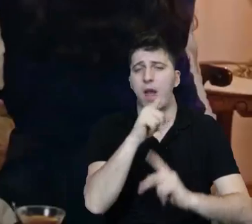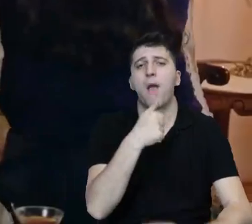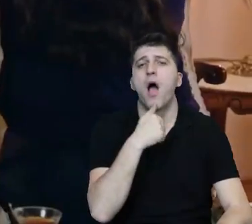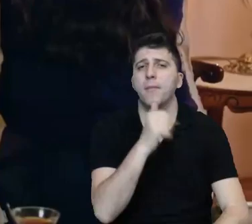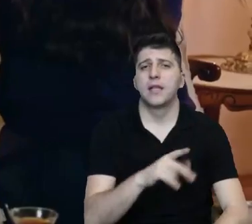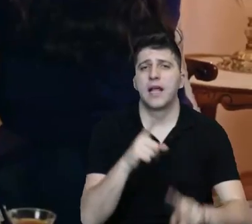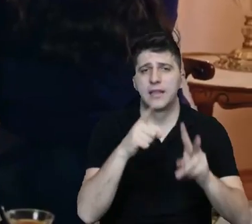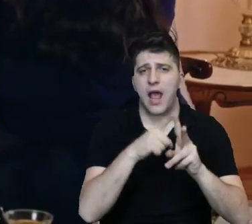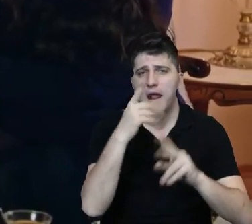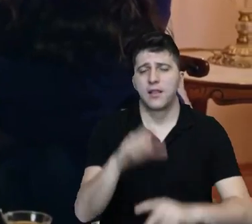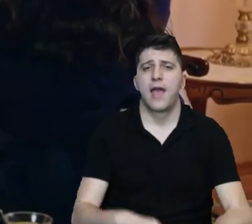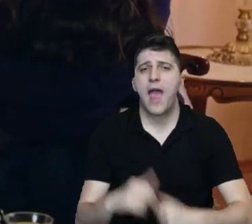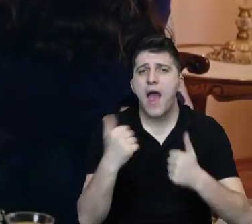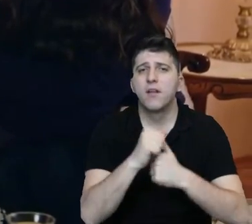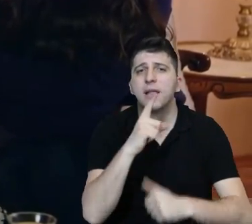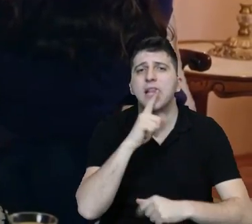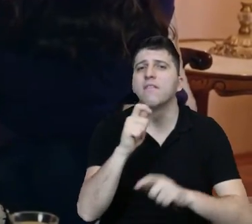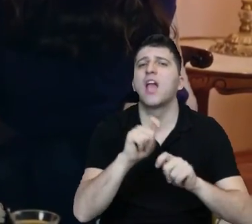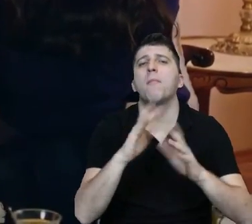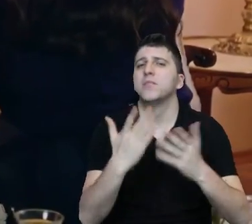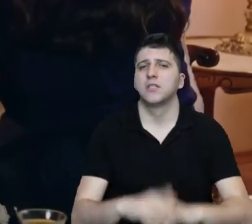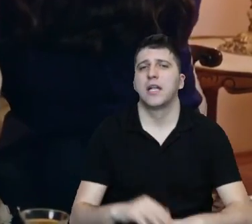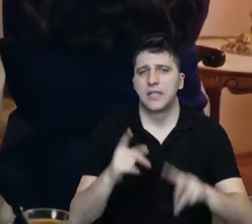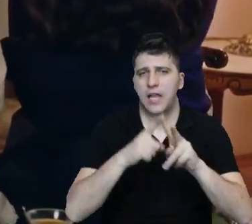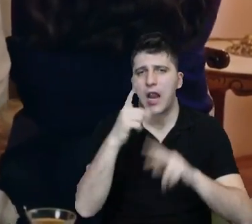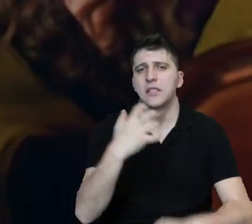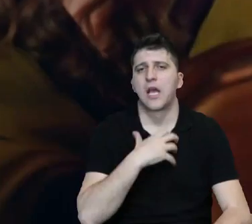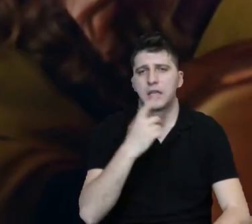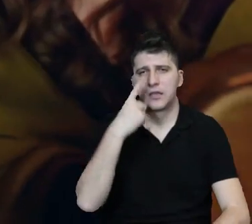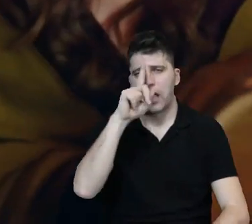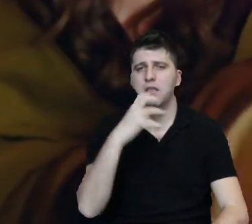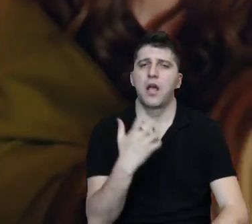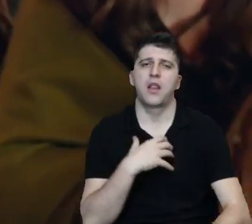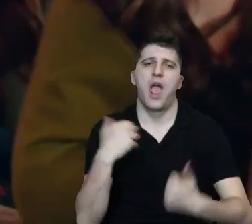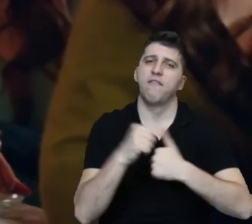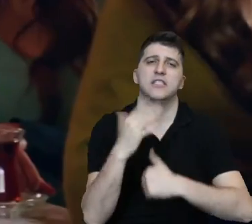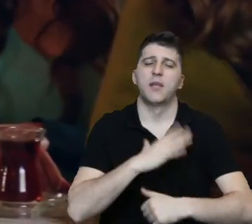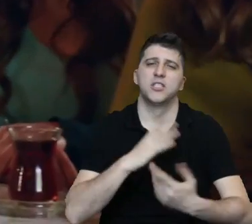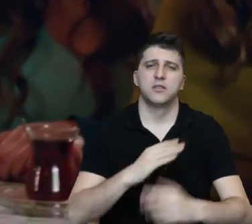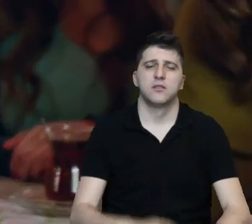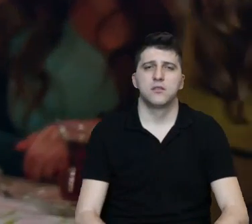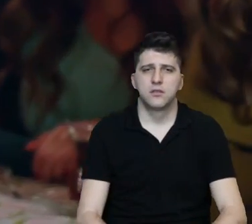abin Nalan'a evlenme teklif etmemiştir de Nalan kendi başına gelin güvey olmuştur.